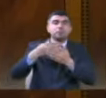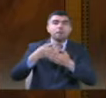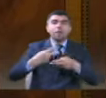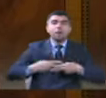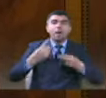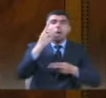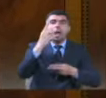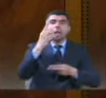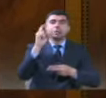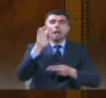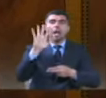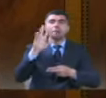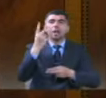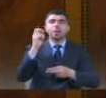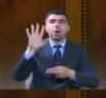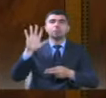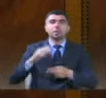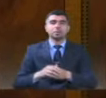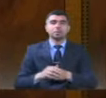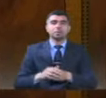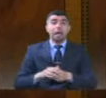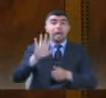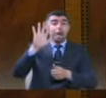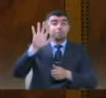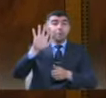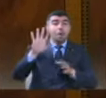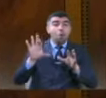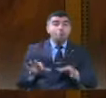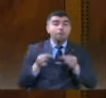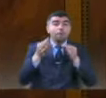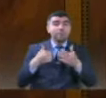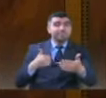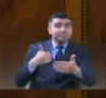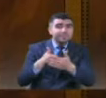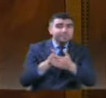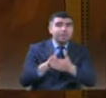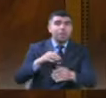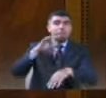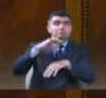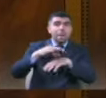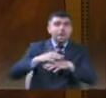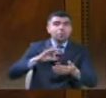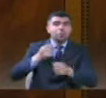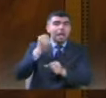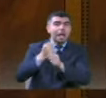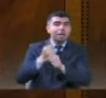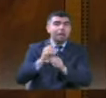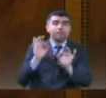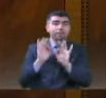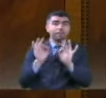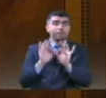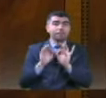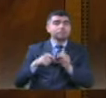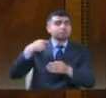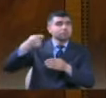يناير 2015، خامساً التعويض عن حوادث الشغل إضافة إلى الإجراءات المتخذة الرامية إلى ضمان